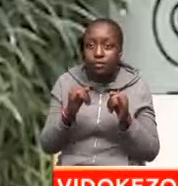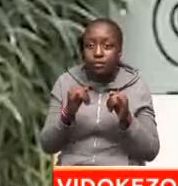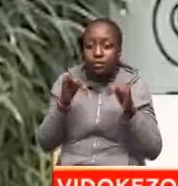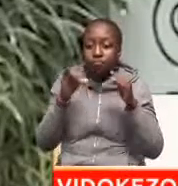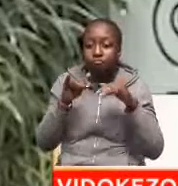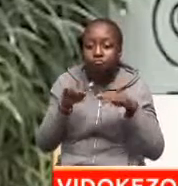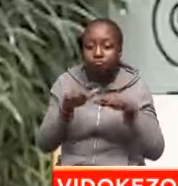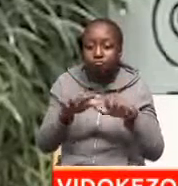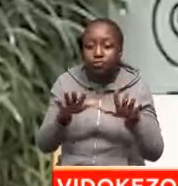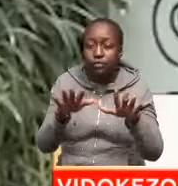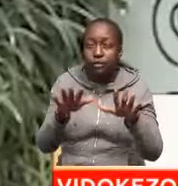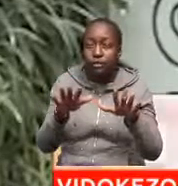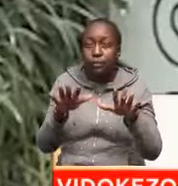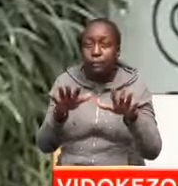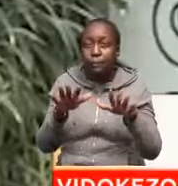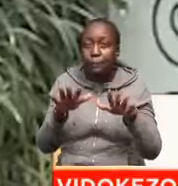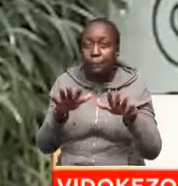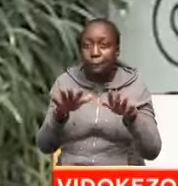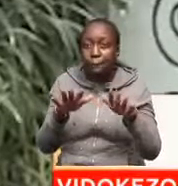mambo ambayo